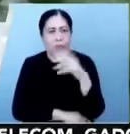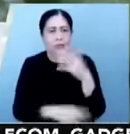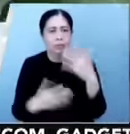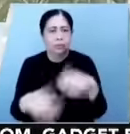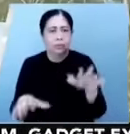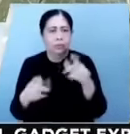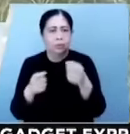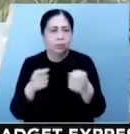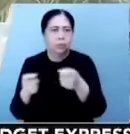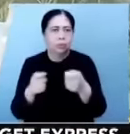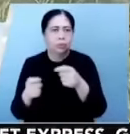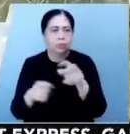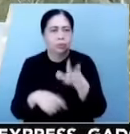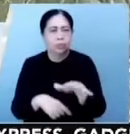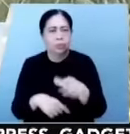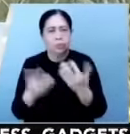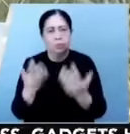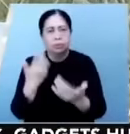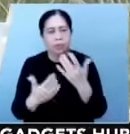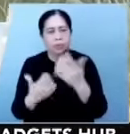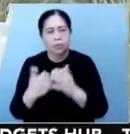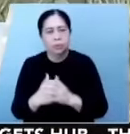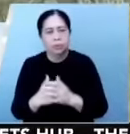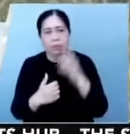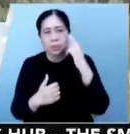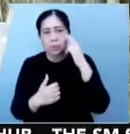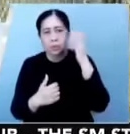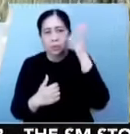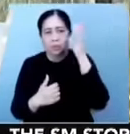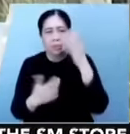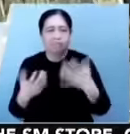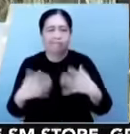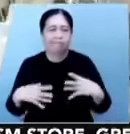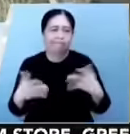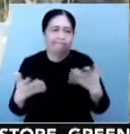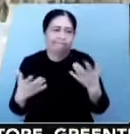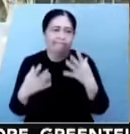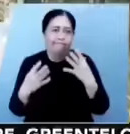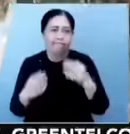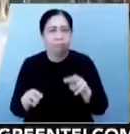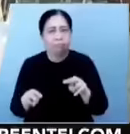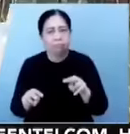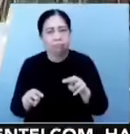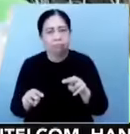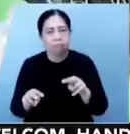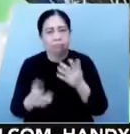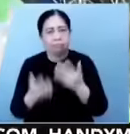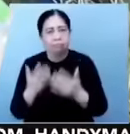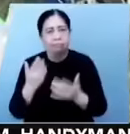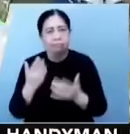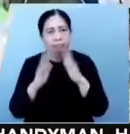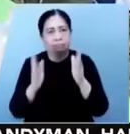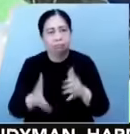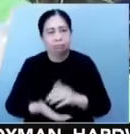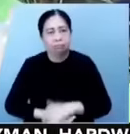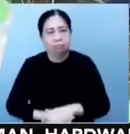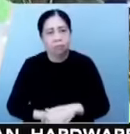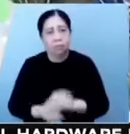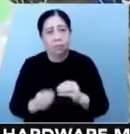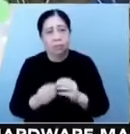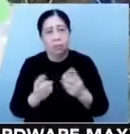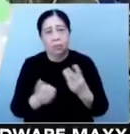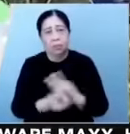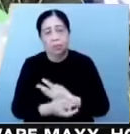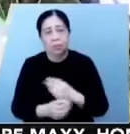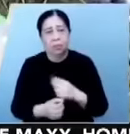ang sunog. Si Renzel Cordova, wala nang nagawa kundi pagmasdan na lang ang nasusunod niyang bahay. Ang masaklap, dalawang